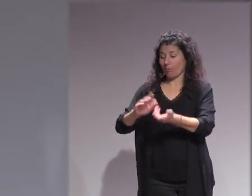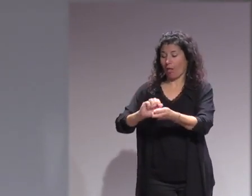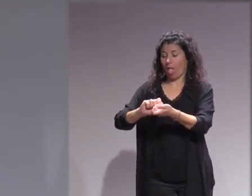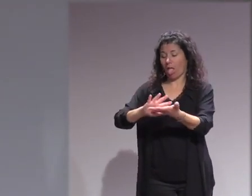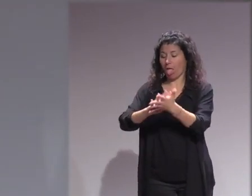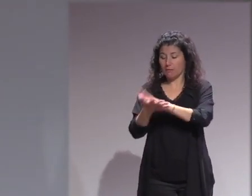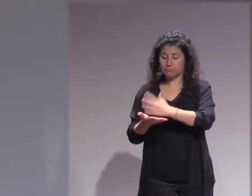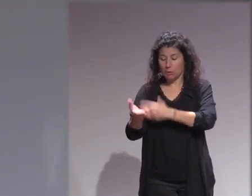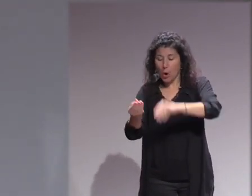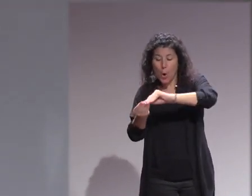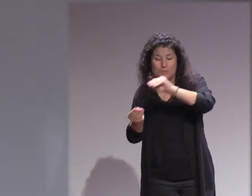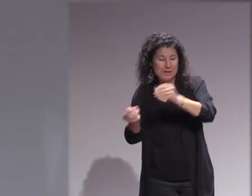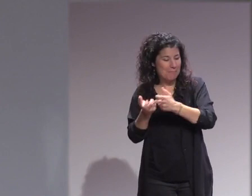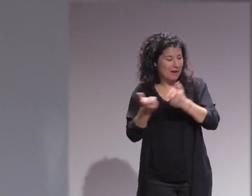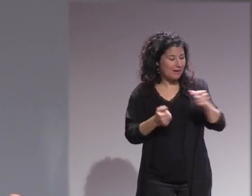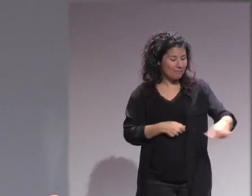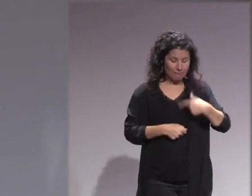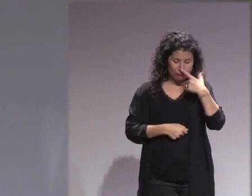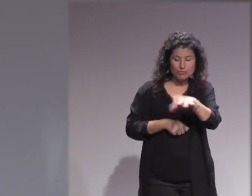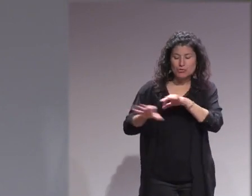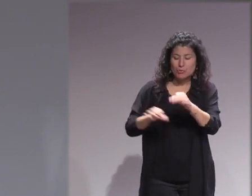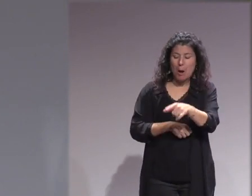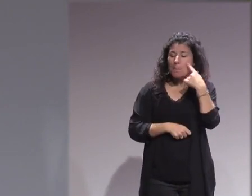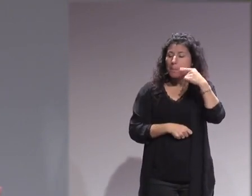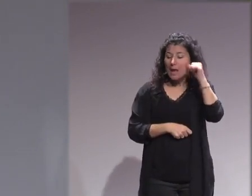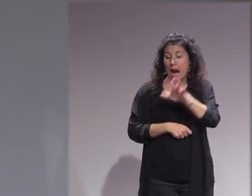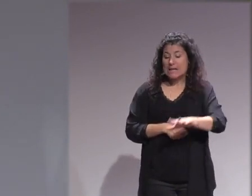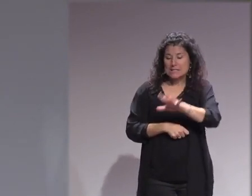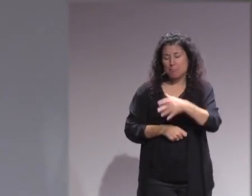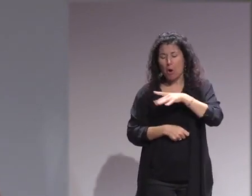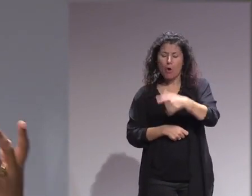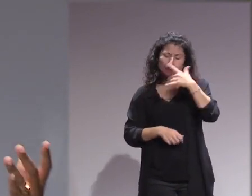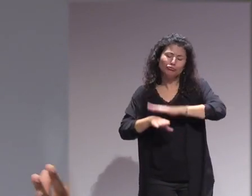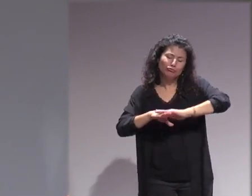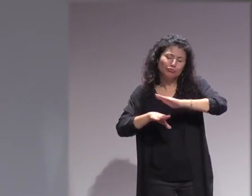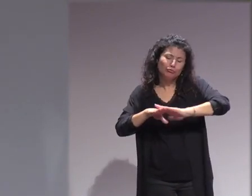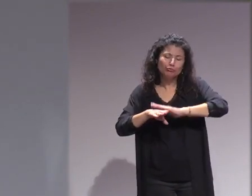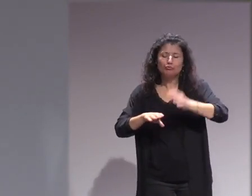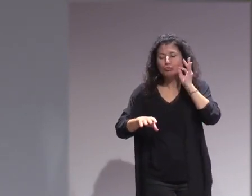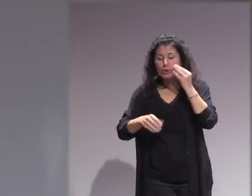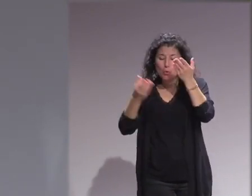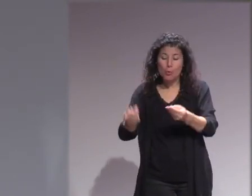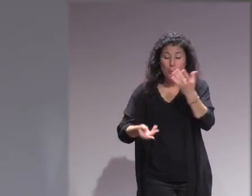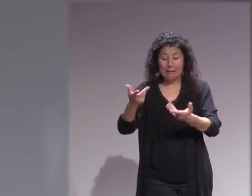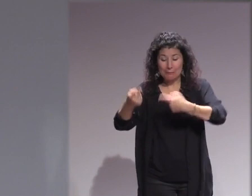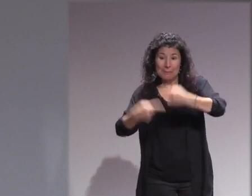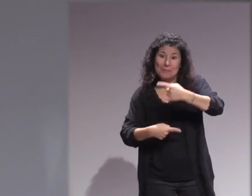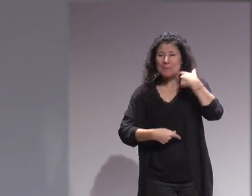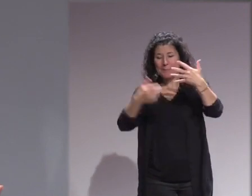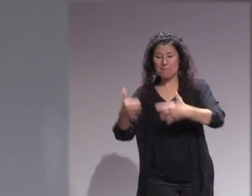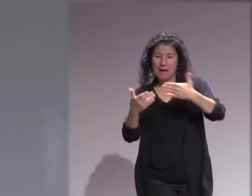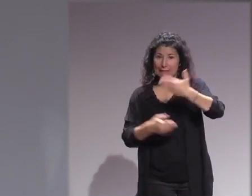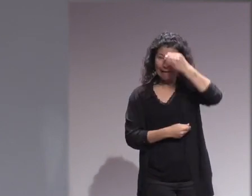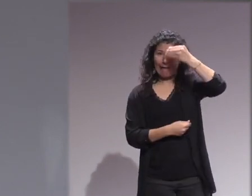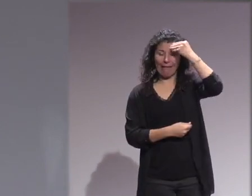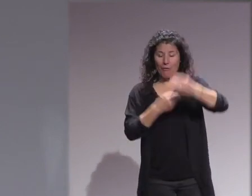performance, que vous avez choisi des Asiatiques parce qu'ils sont censés être plus dociles, possiblement ingénieurs, bons en maths, sages,